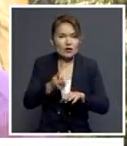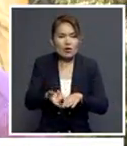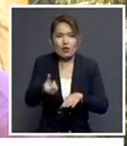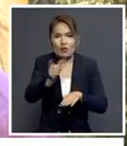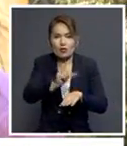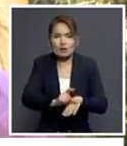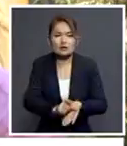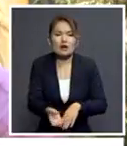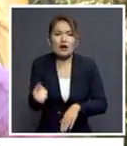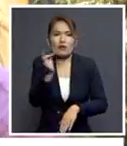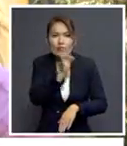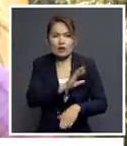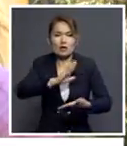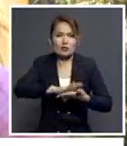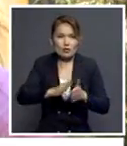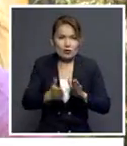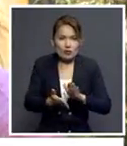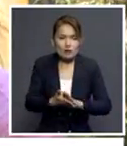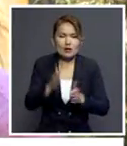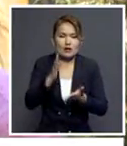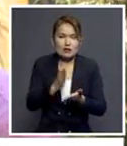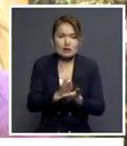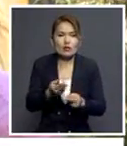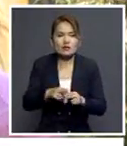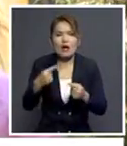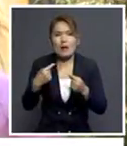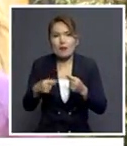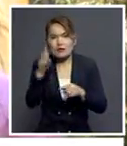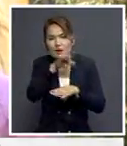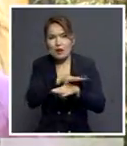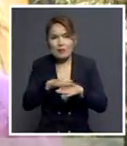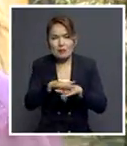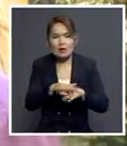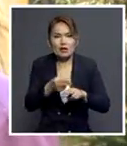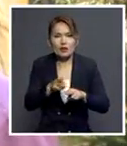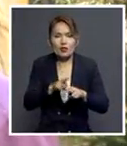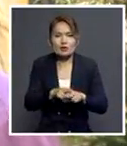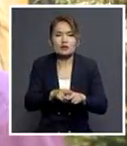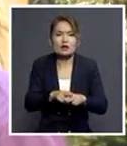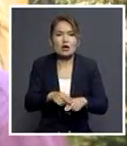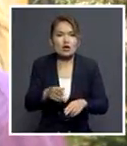үшін басқа елдердің қару-жарағы немесе әскері кірмейтіндей деңгейде конвенция қабылданды.